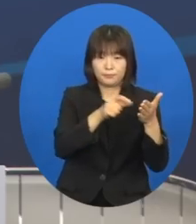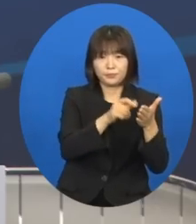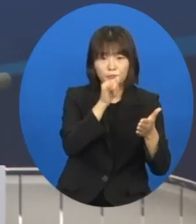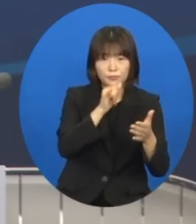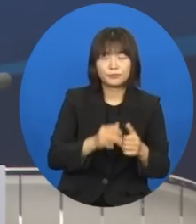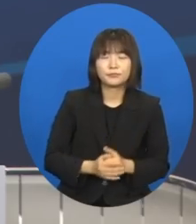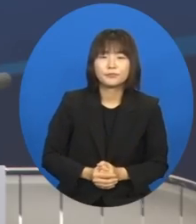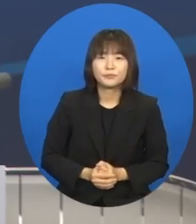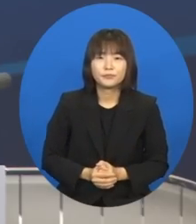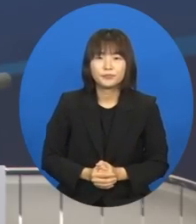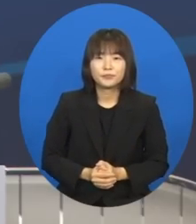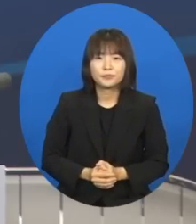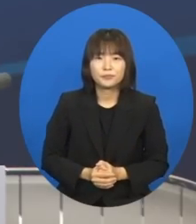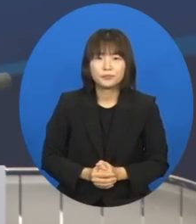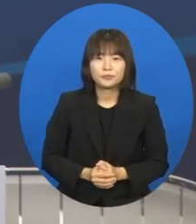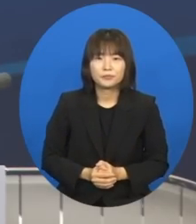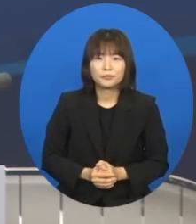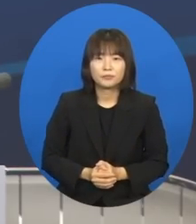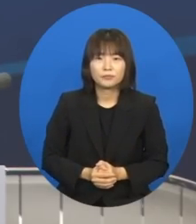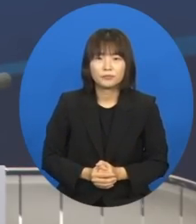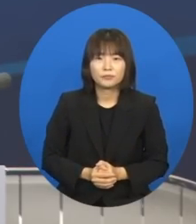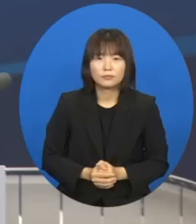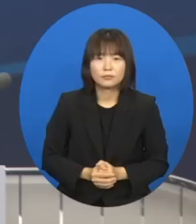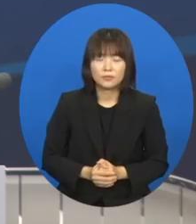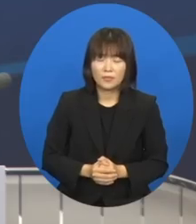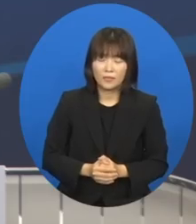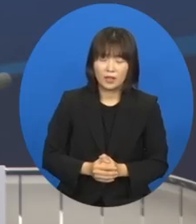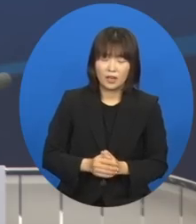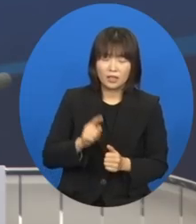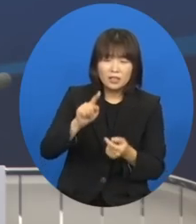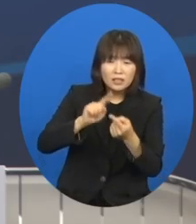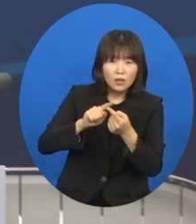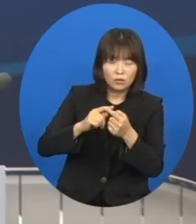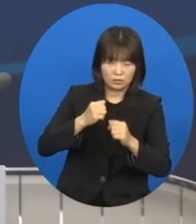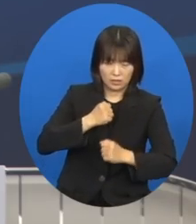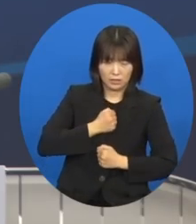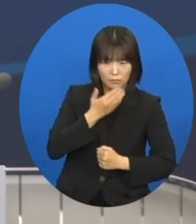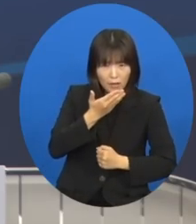여러분들 이렇게 할 수 있나요? 너무 어려워요.